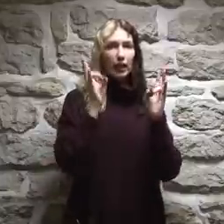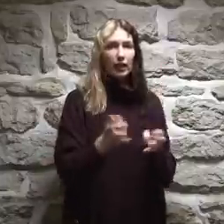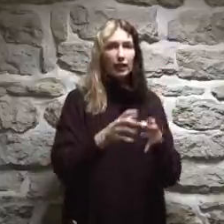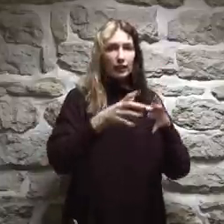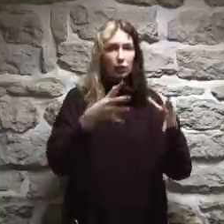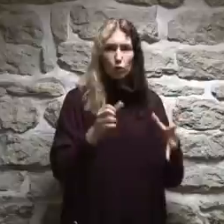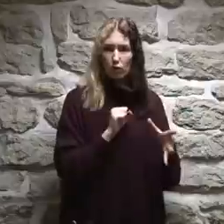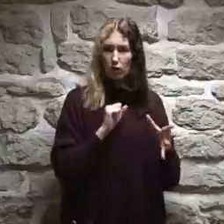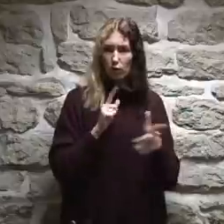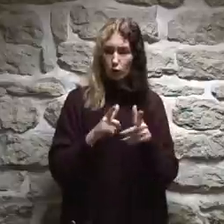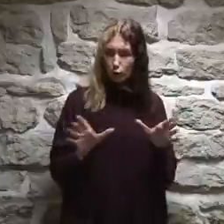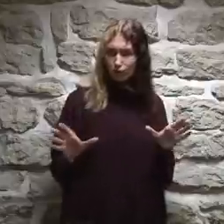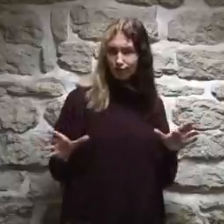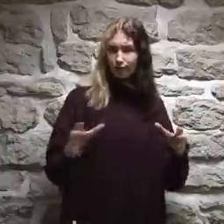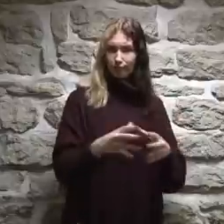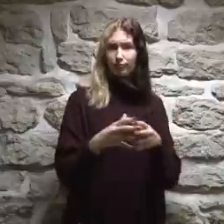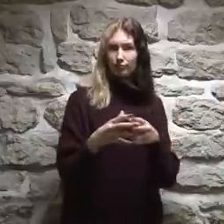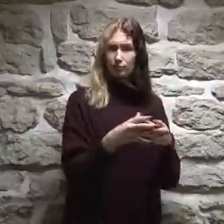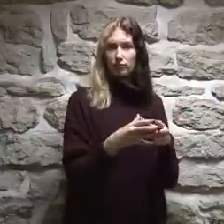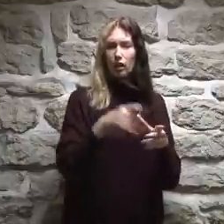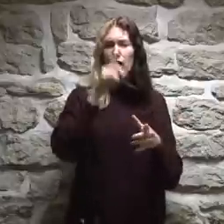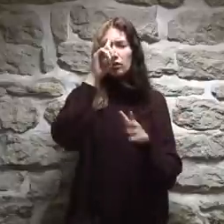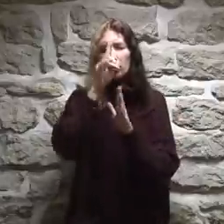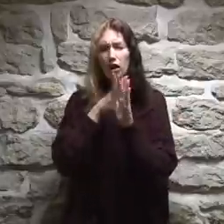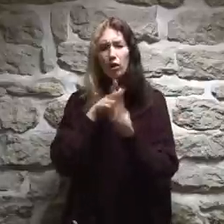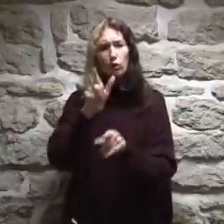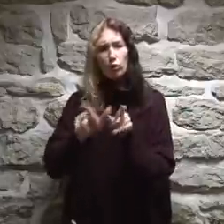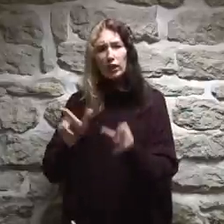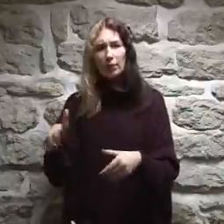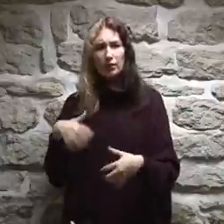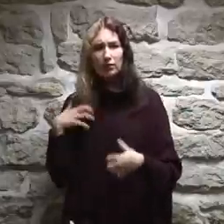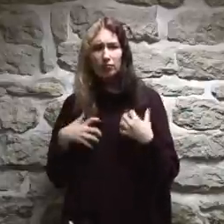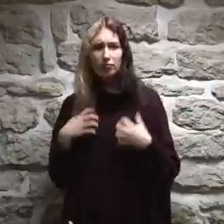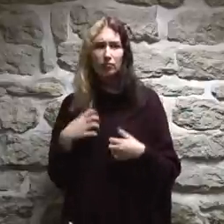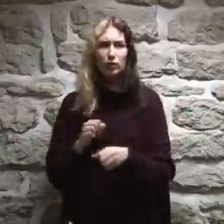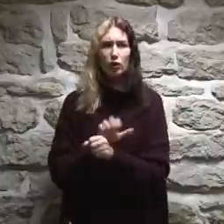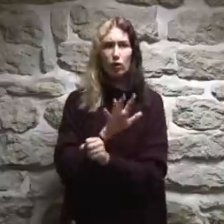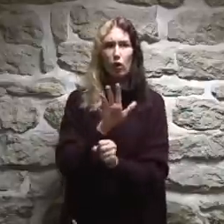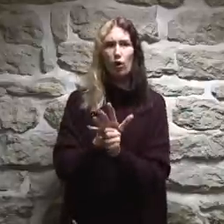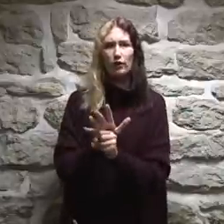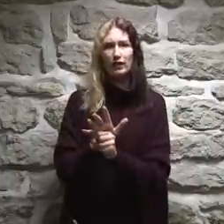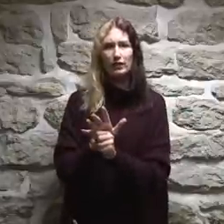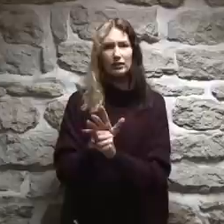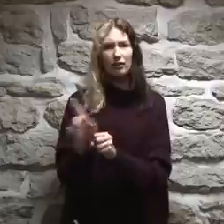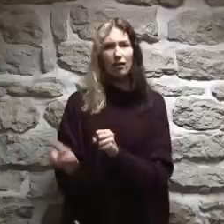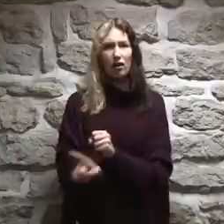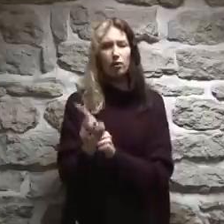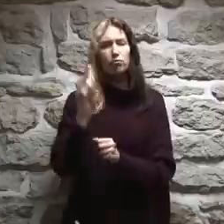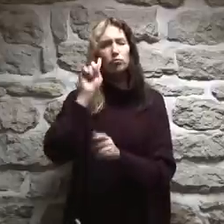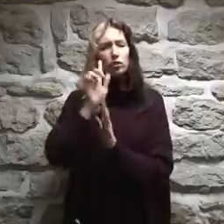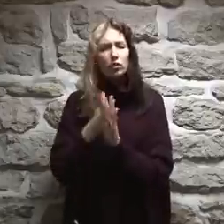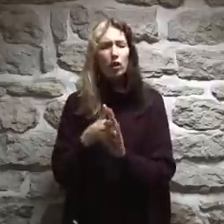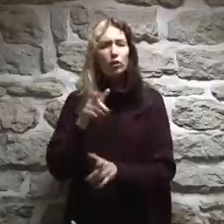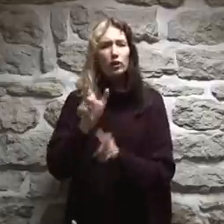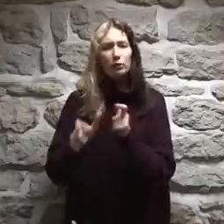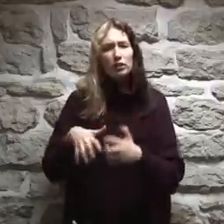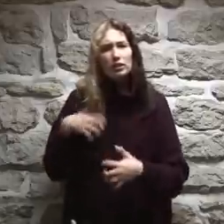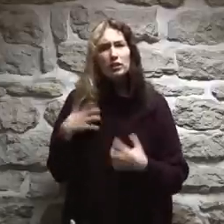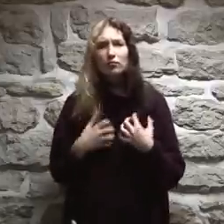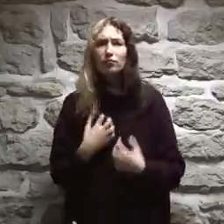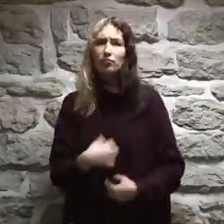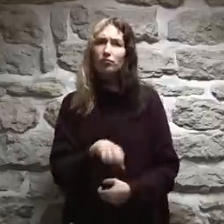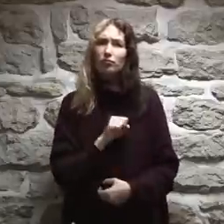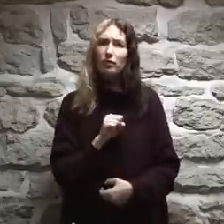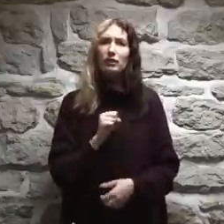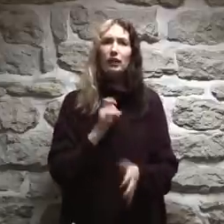hoidma kokku. Ma mõistan inimeste frustratsiooni selle COVID-i kriisiga, ma mõistan inimeste frustratsiooni seoses sellega,